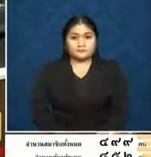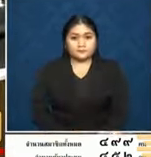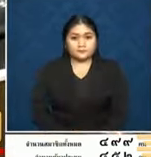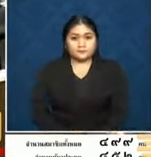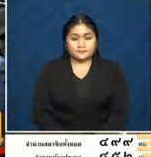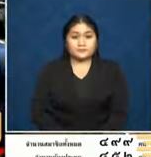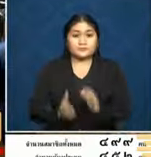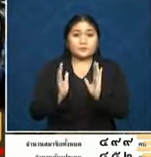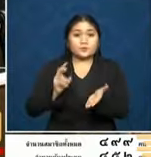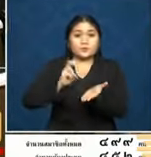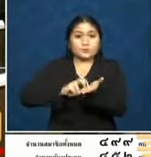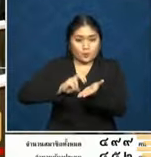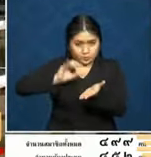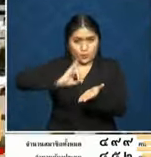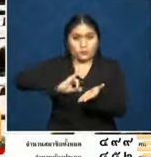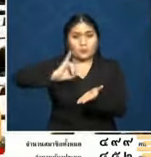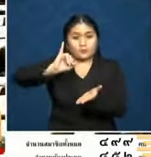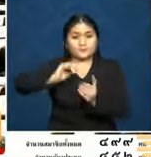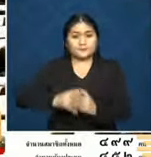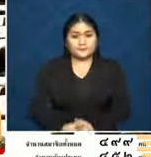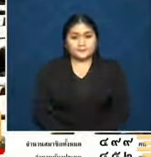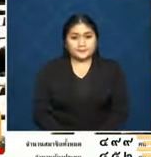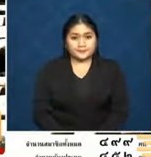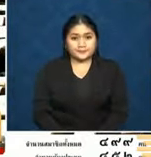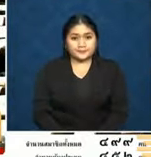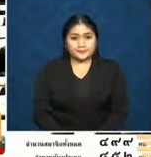มีผู้รับรองถูกต้องนะครับ